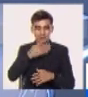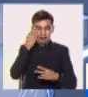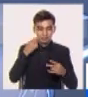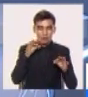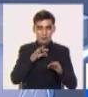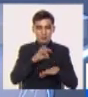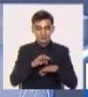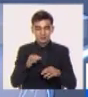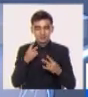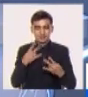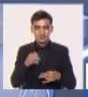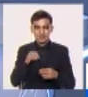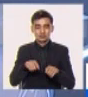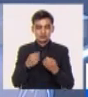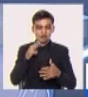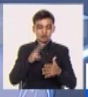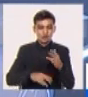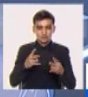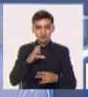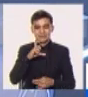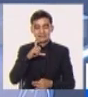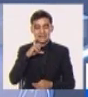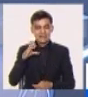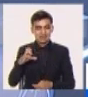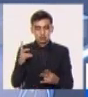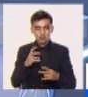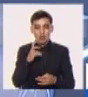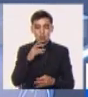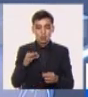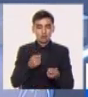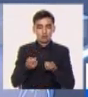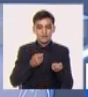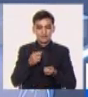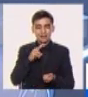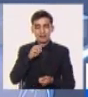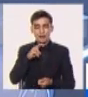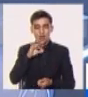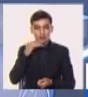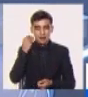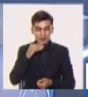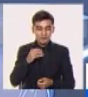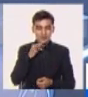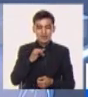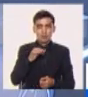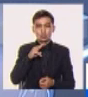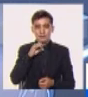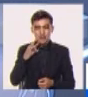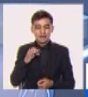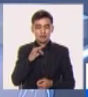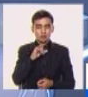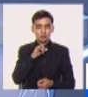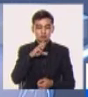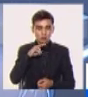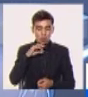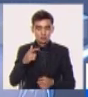и штрафовать за нарушения должны сотрудники СЭС. Но руководство департамента контроля качества и безопасности товаров и услуг